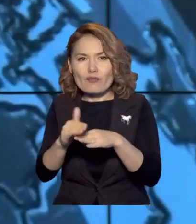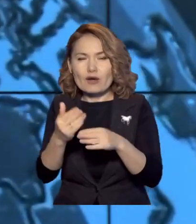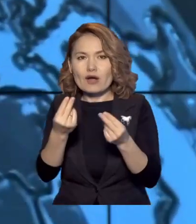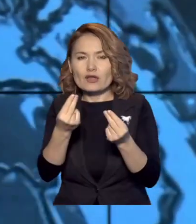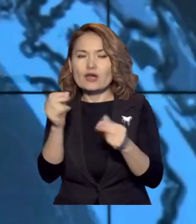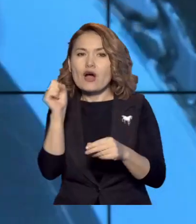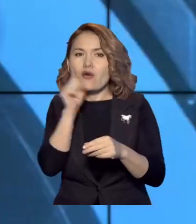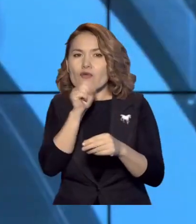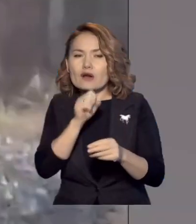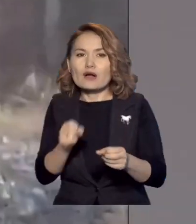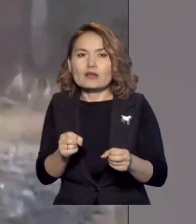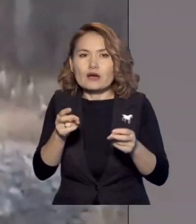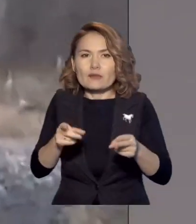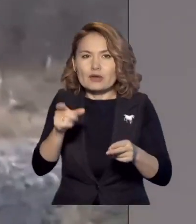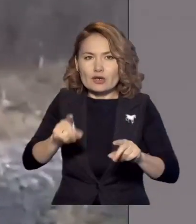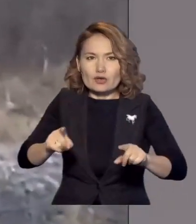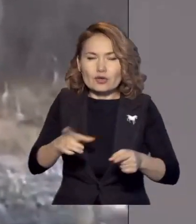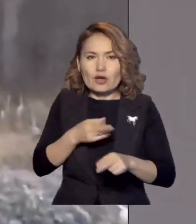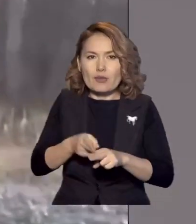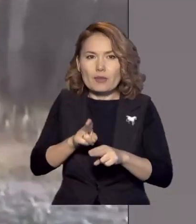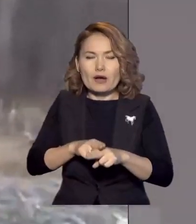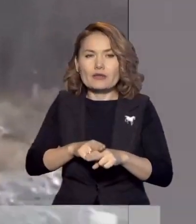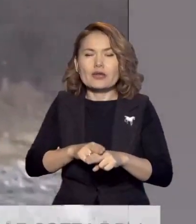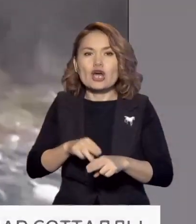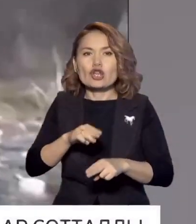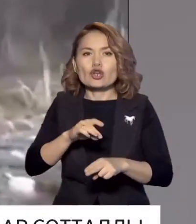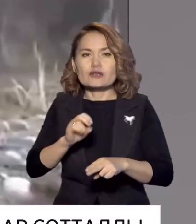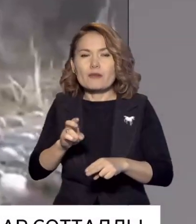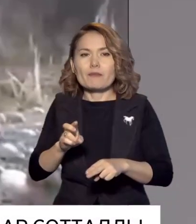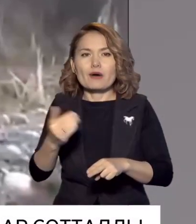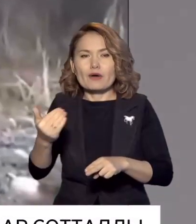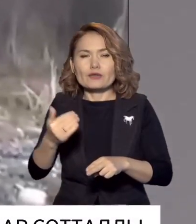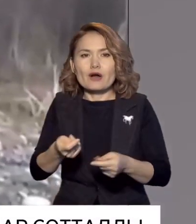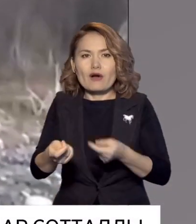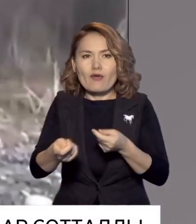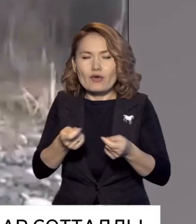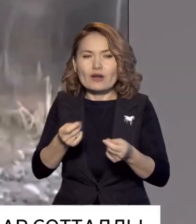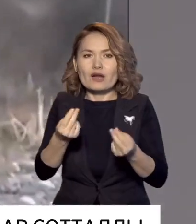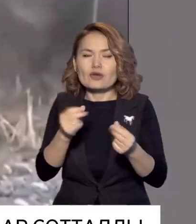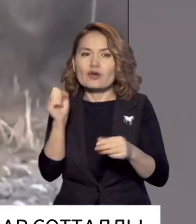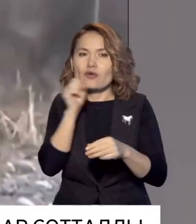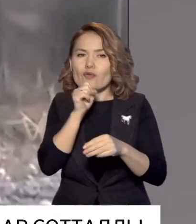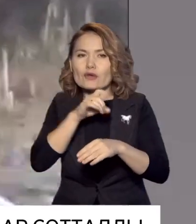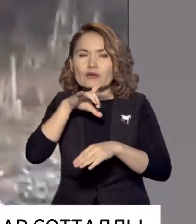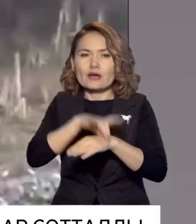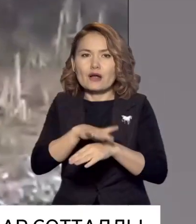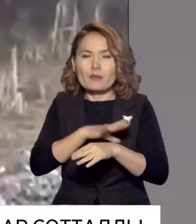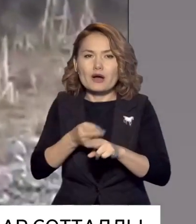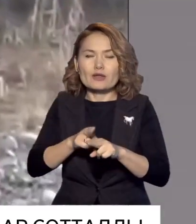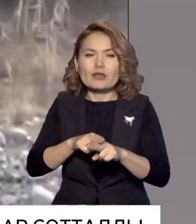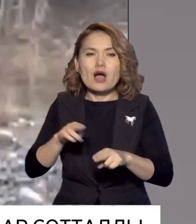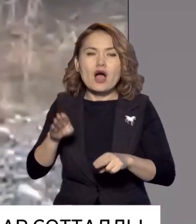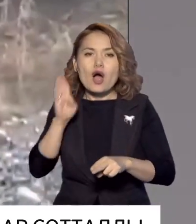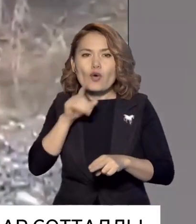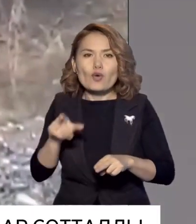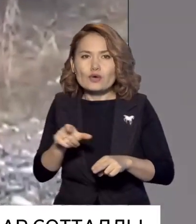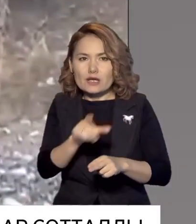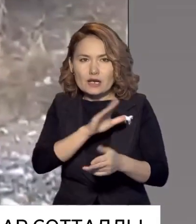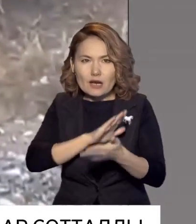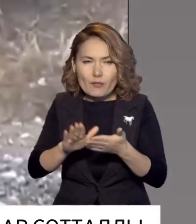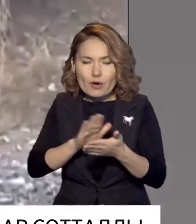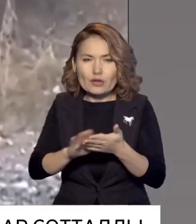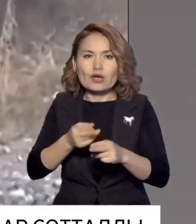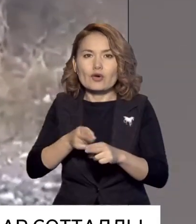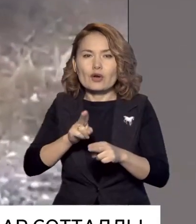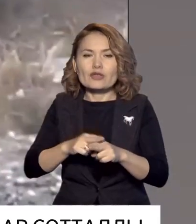Бюджеттен бөлінген ақшаны Түрксіб аудандық әкімдігінің бөлім басшысы мен мердігер бірлесіп жымқырған. Өзен арнасын тазартып, абаттандырып,